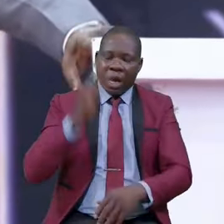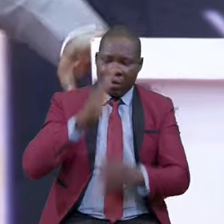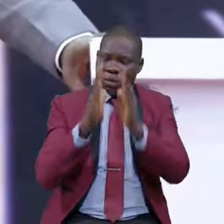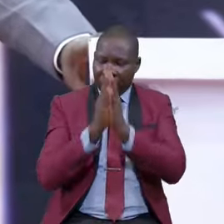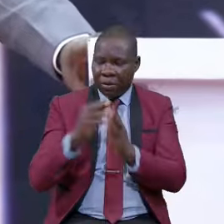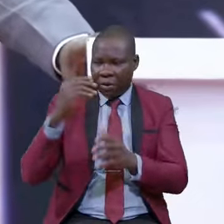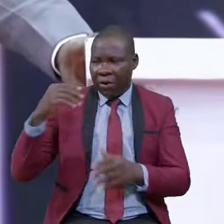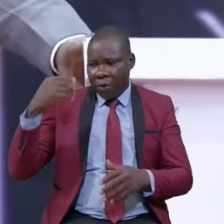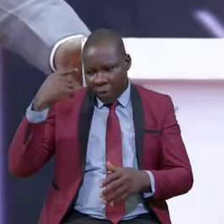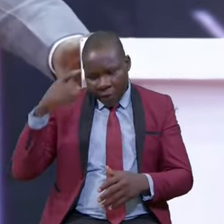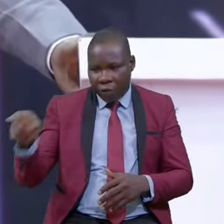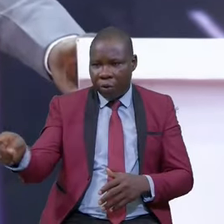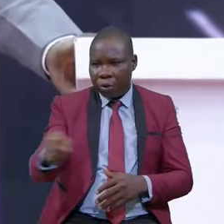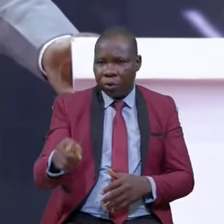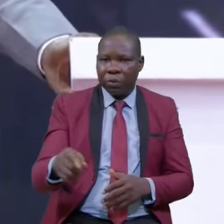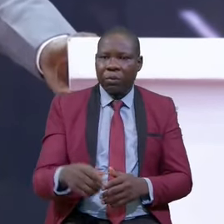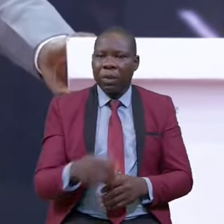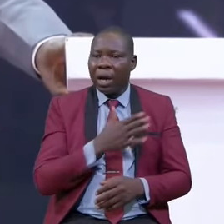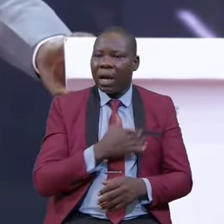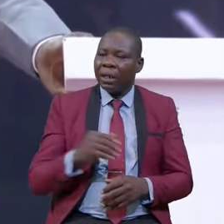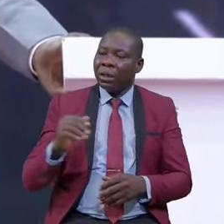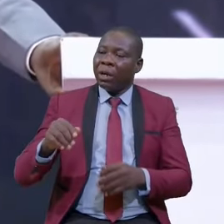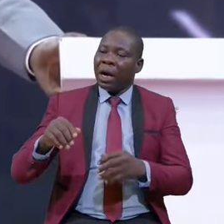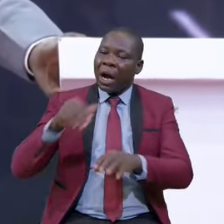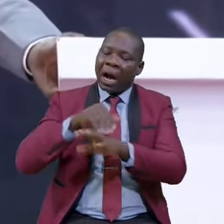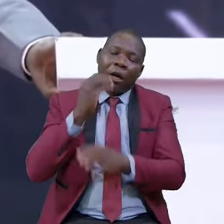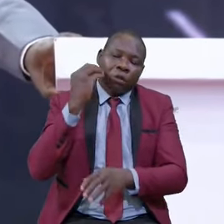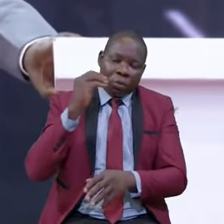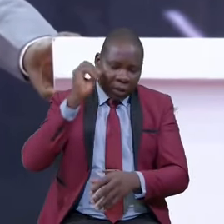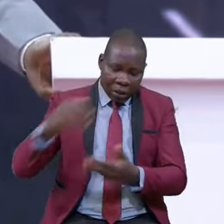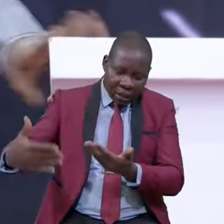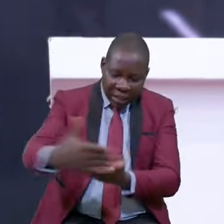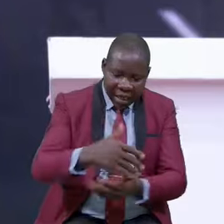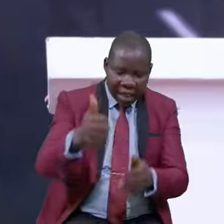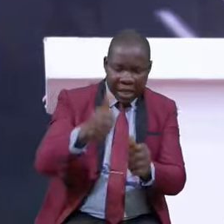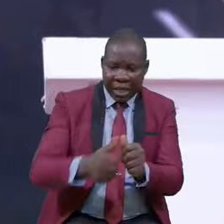les gris-gris, les pots, là, et les gris-gris, les calebasses.